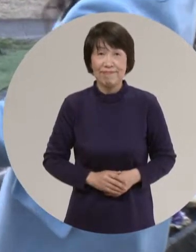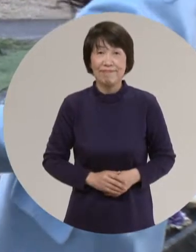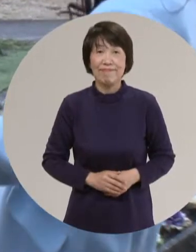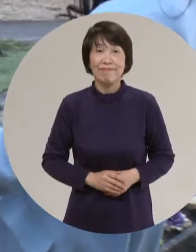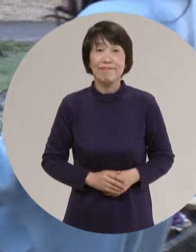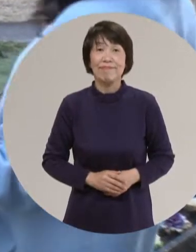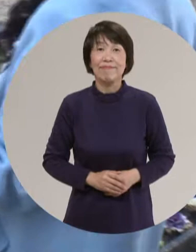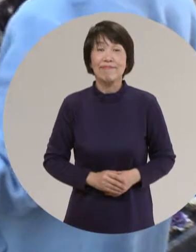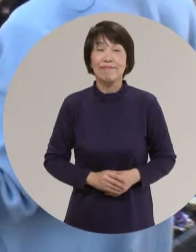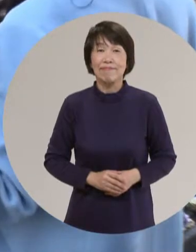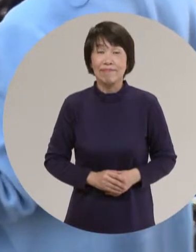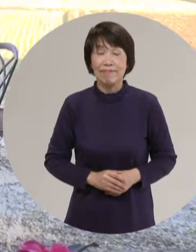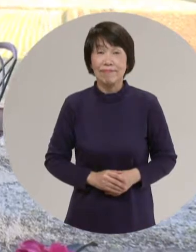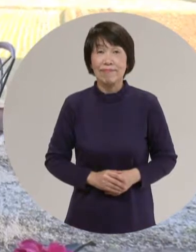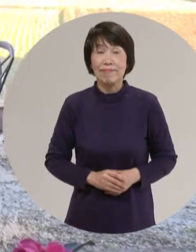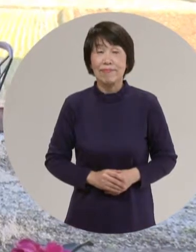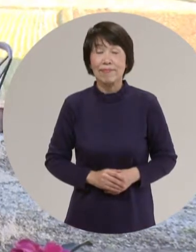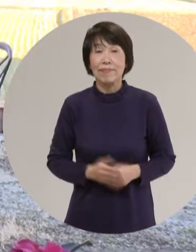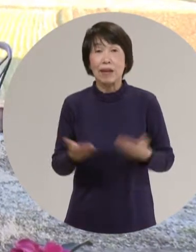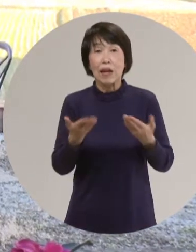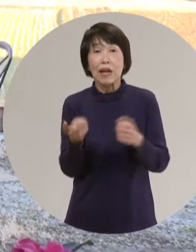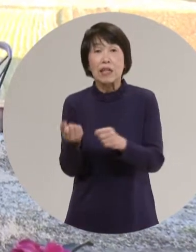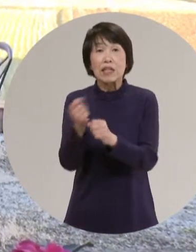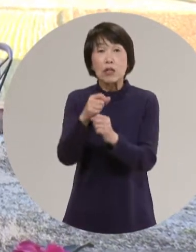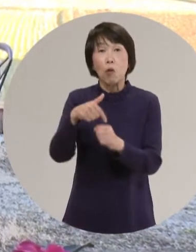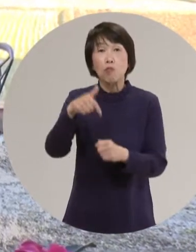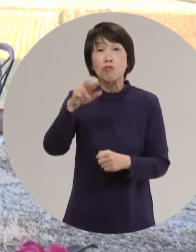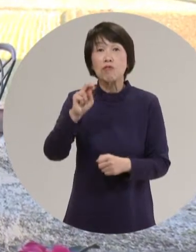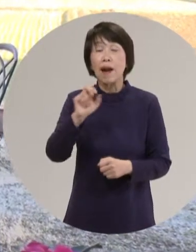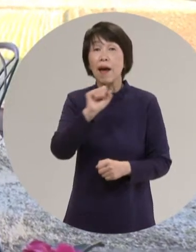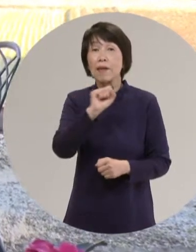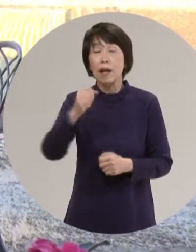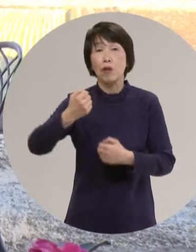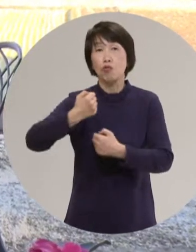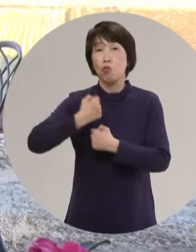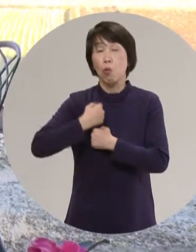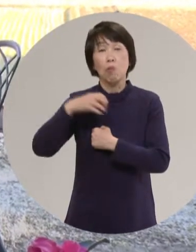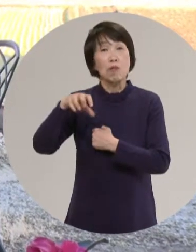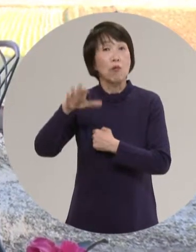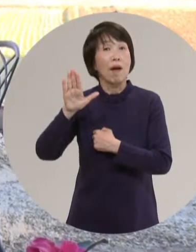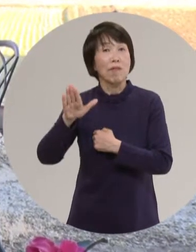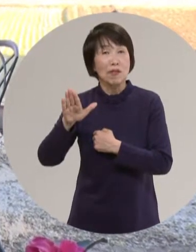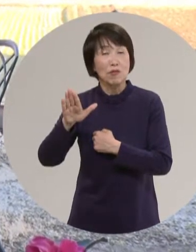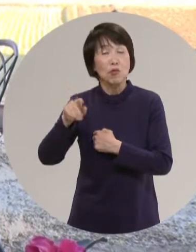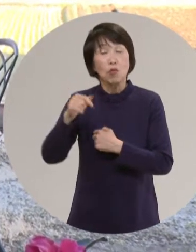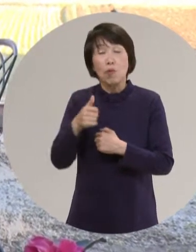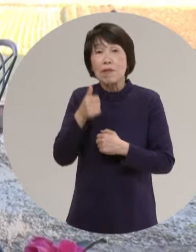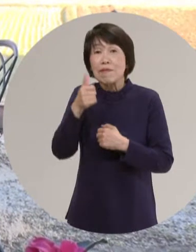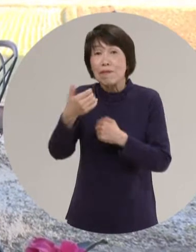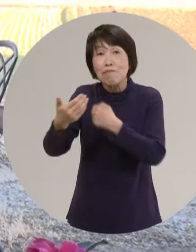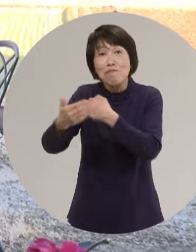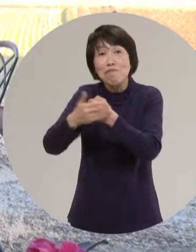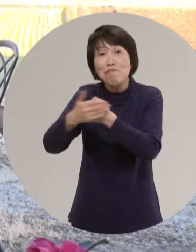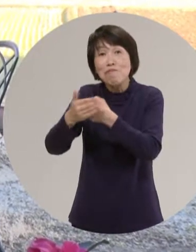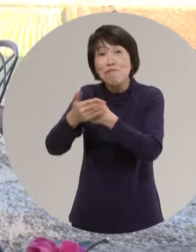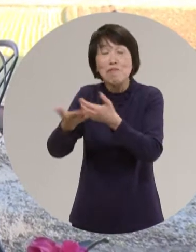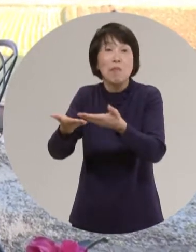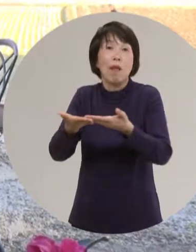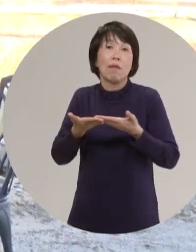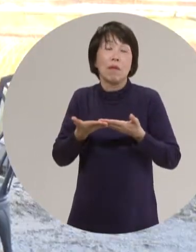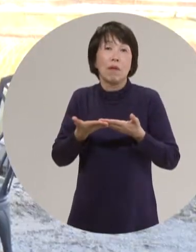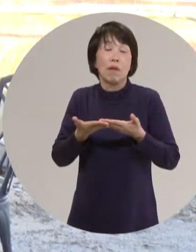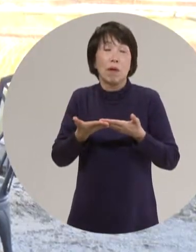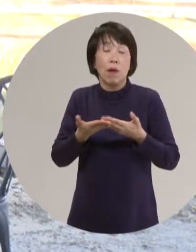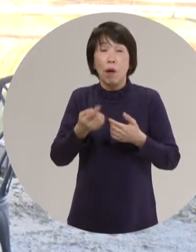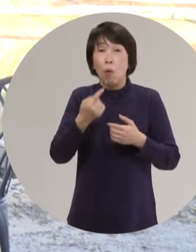。 企業プラザ兵庫っていうところがあるんですけど、そちらで私はいろいろとサポートを受けています